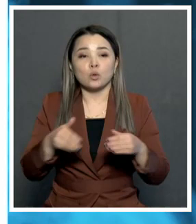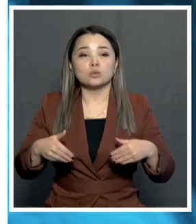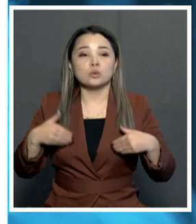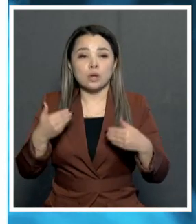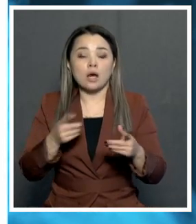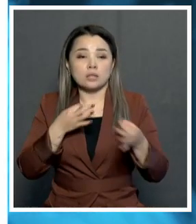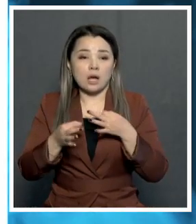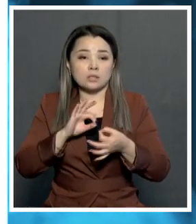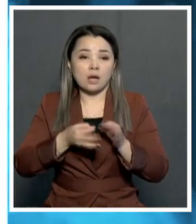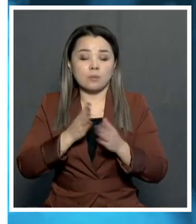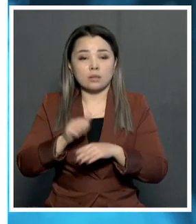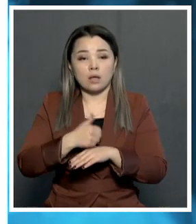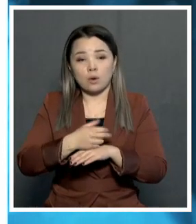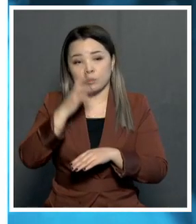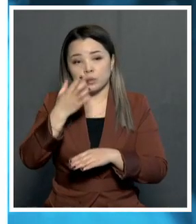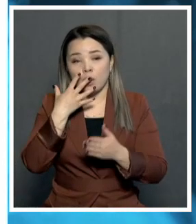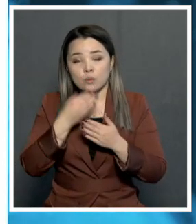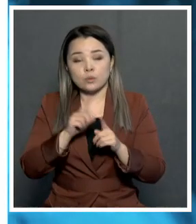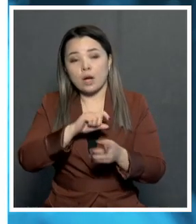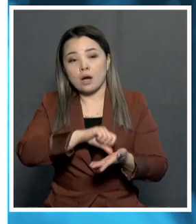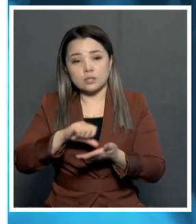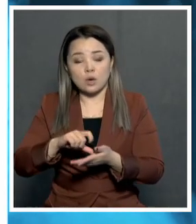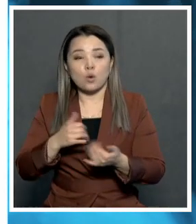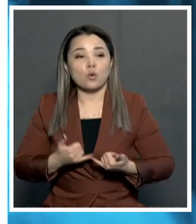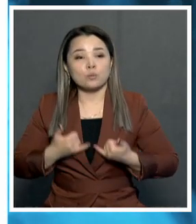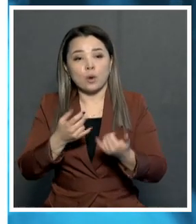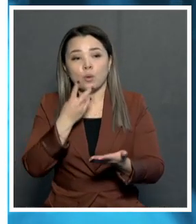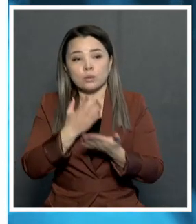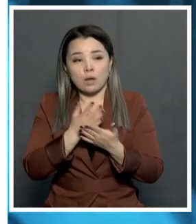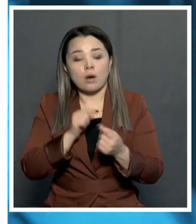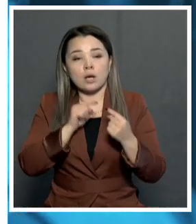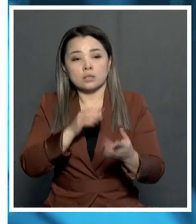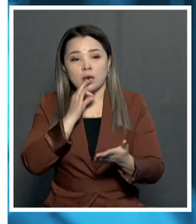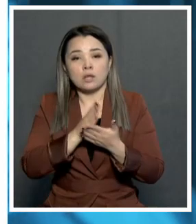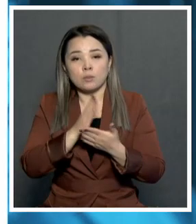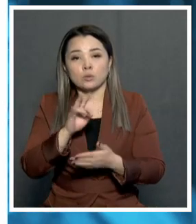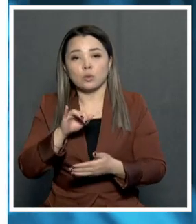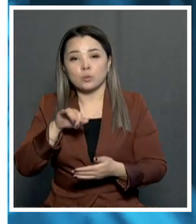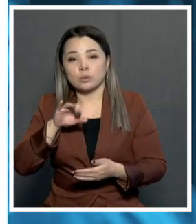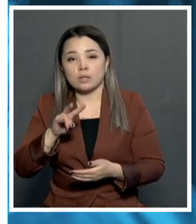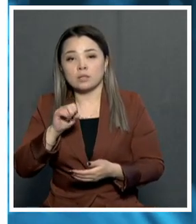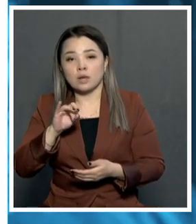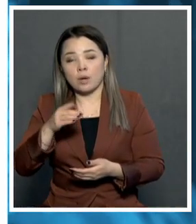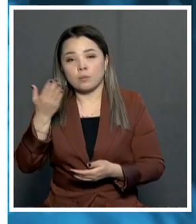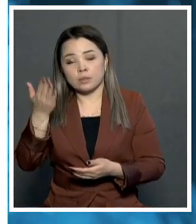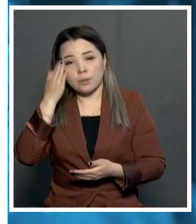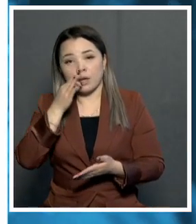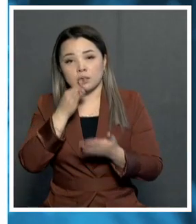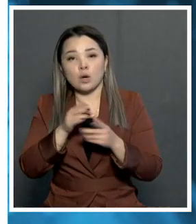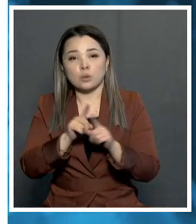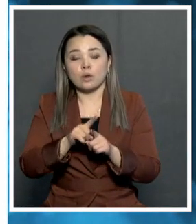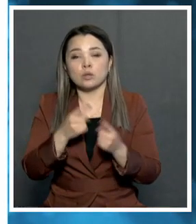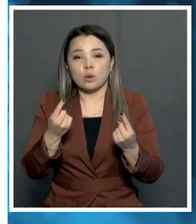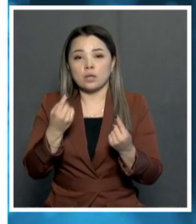ұсынысы талқылануда. Елбасы әрдайым өзіне қатысты мұндай құрмет қошеметке қарсы. Нұрсұлтан Назарбаевтың пікірінше стадион Қазақтың